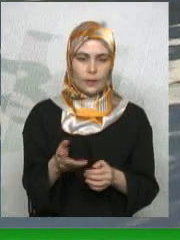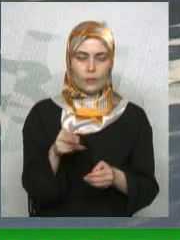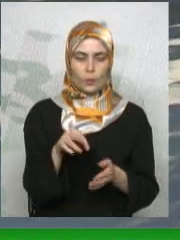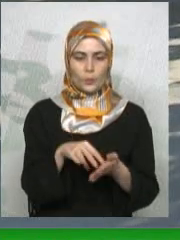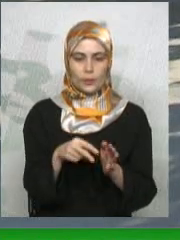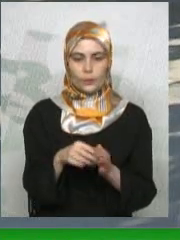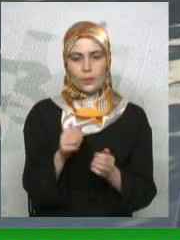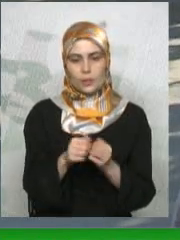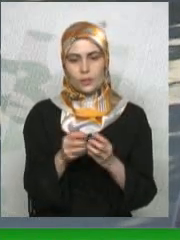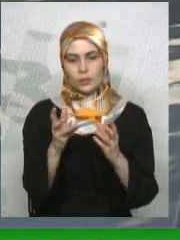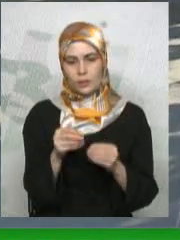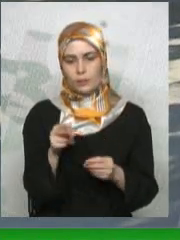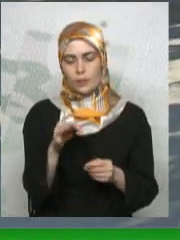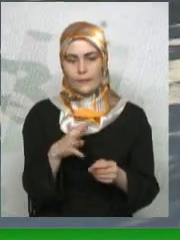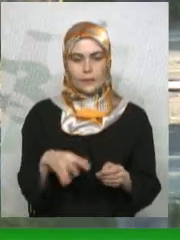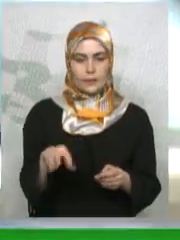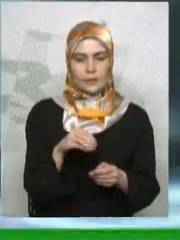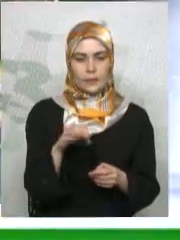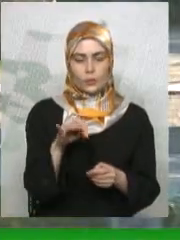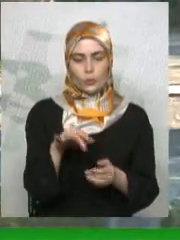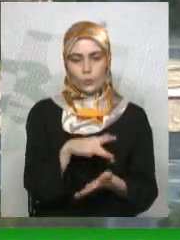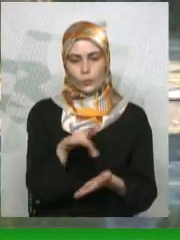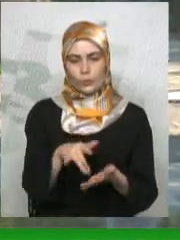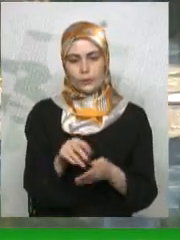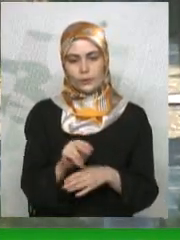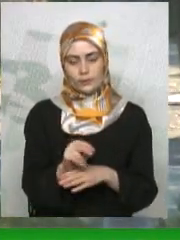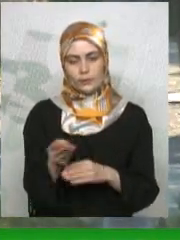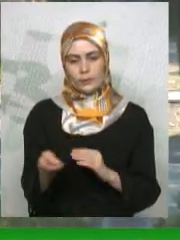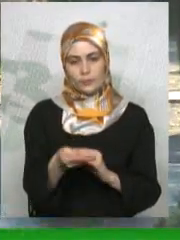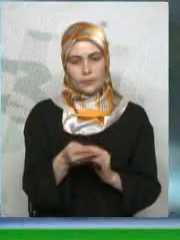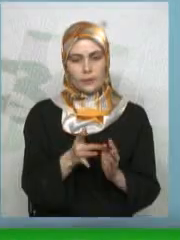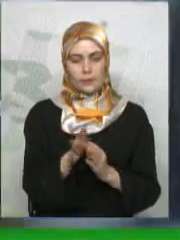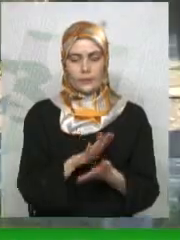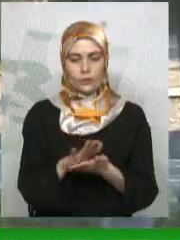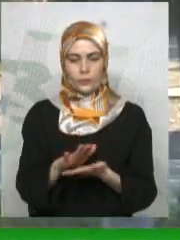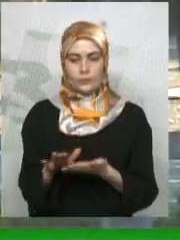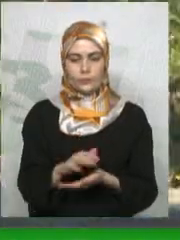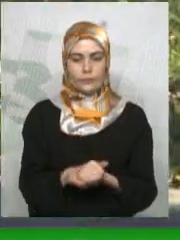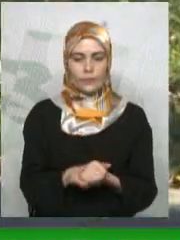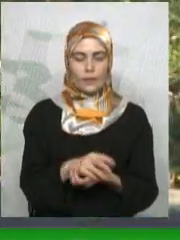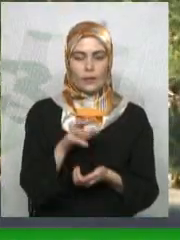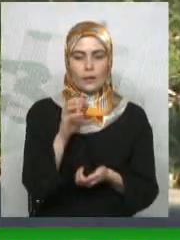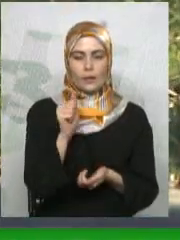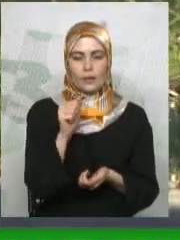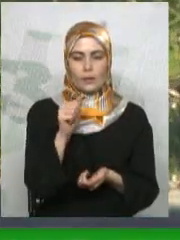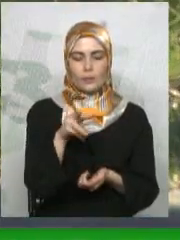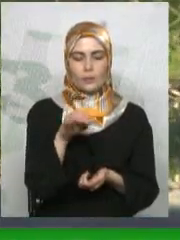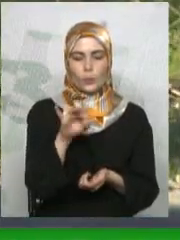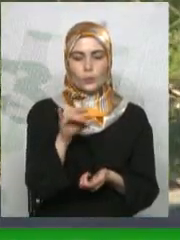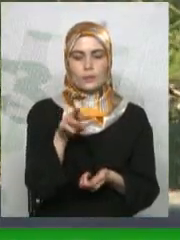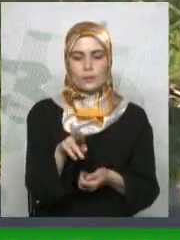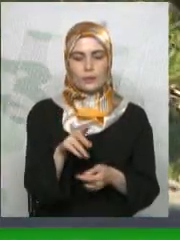они проводятся по всей территории города. Другое дело амброзия. Со слов представителей мэрии, сорняки хоть и не массово,